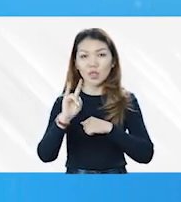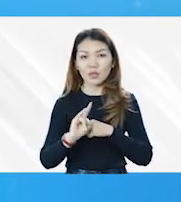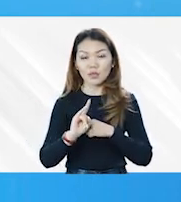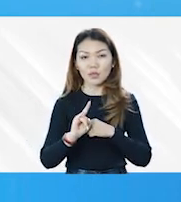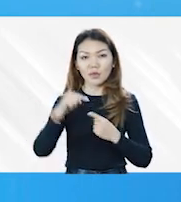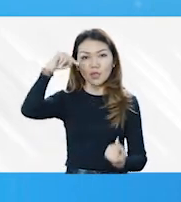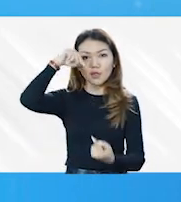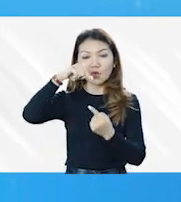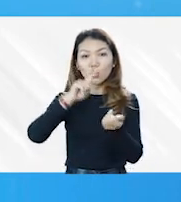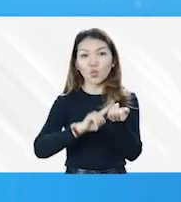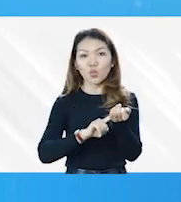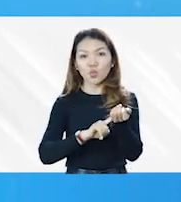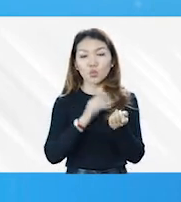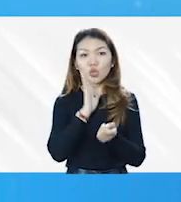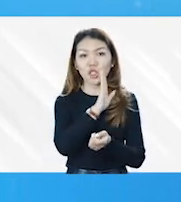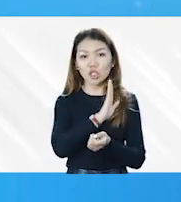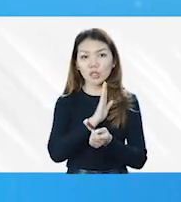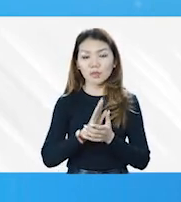женщины.